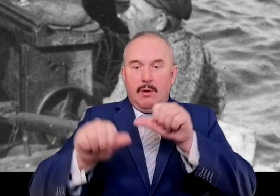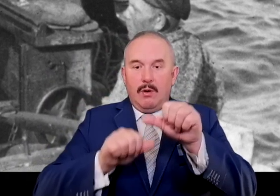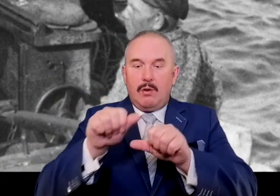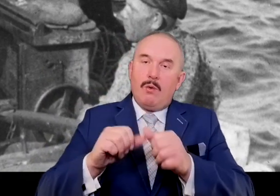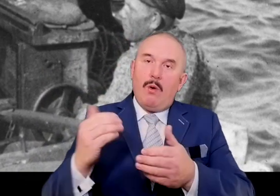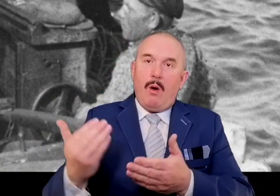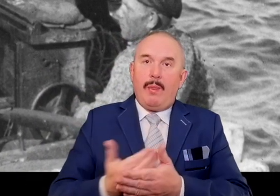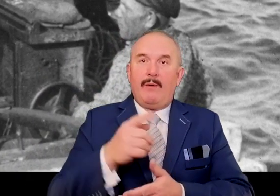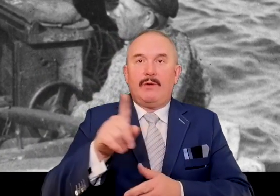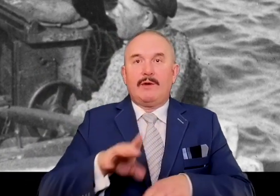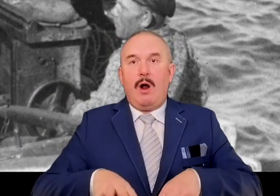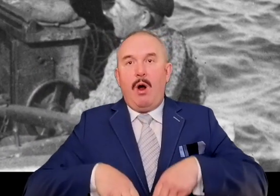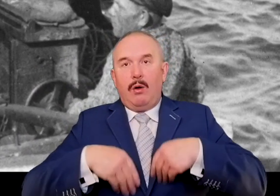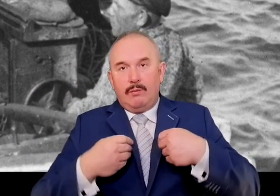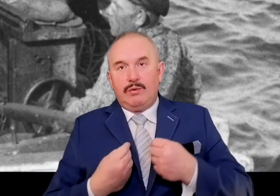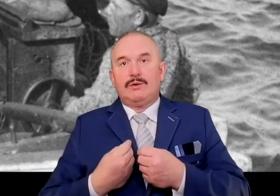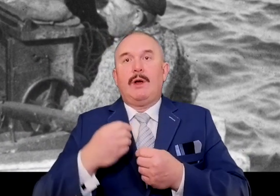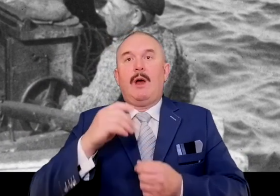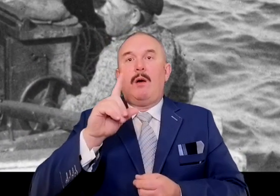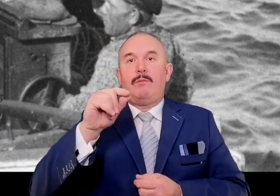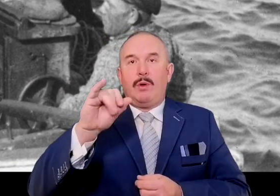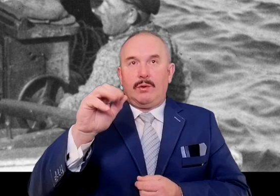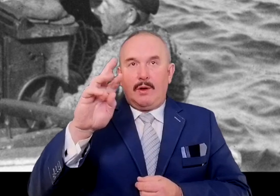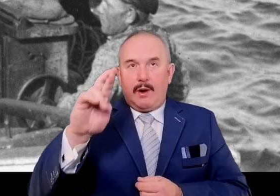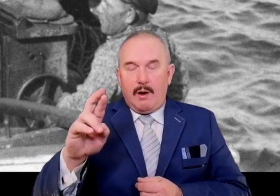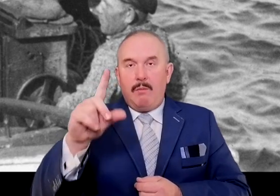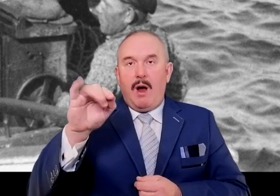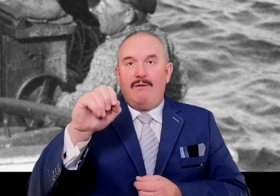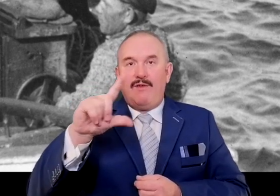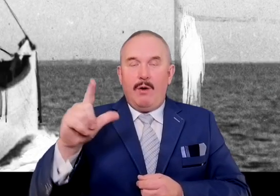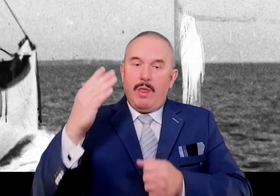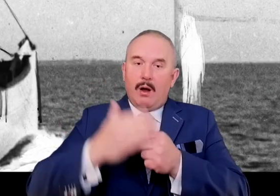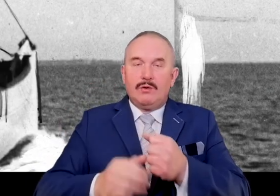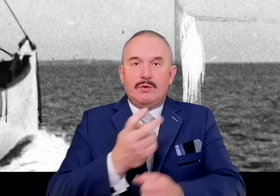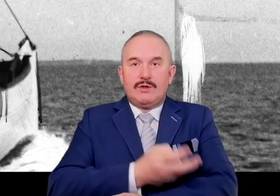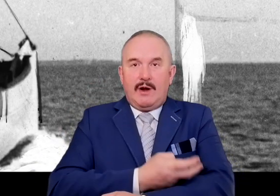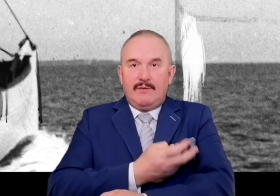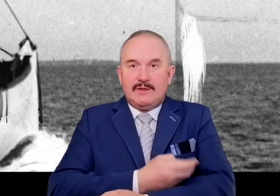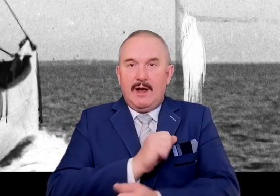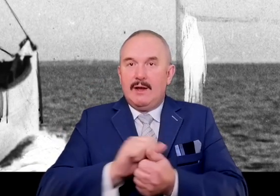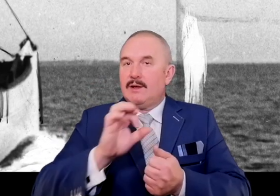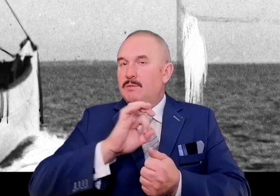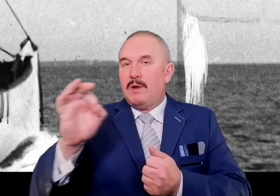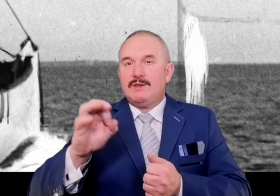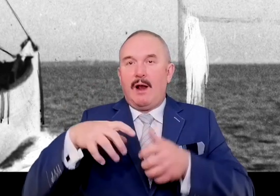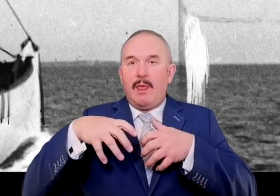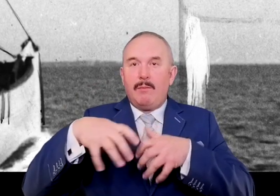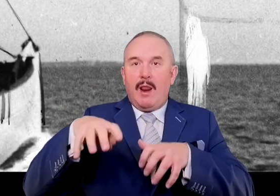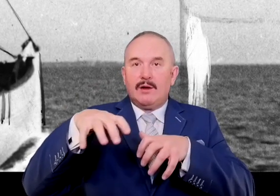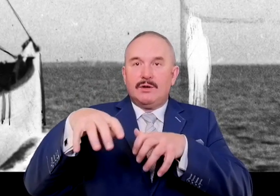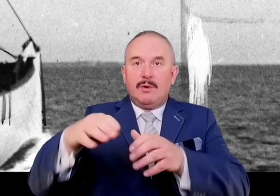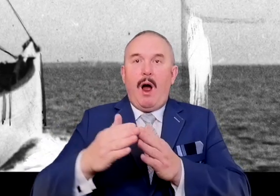To znaczy na odpust świętych Piotra i Pawła pod koniec czerwca odbywa się tutaj pielgrzymka